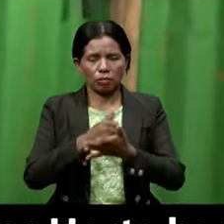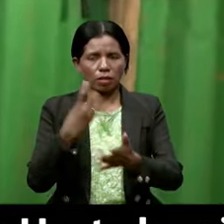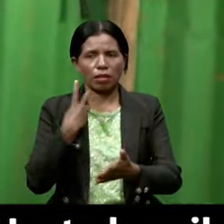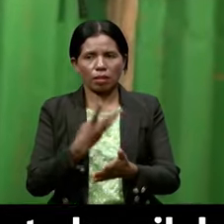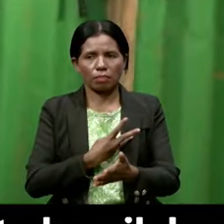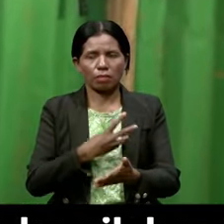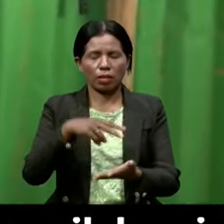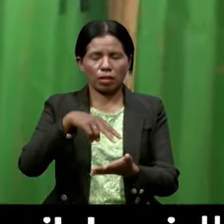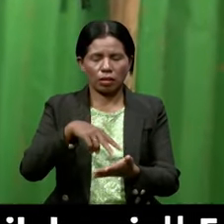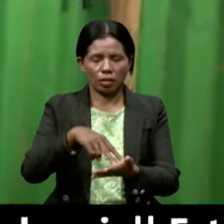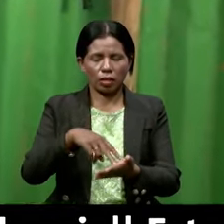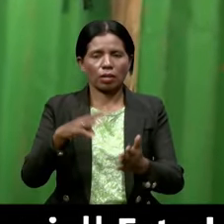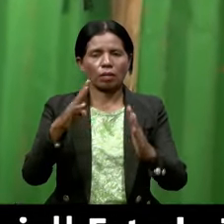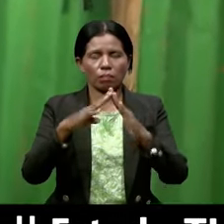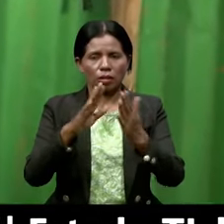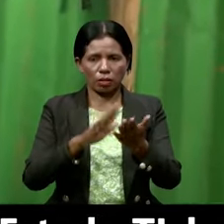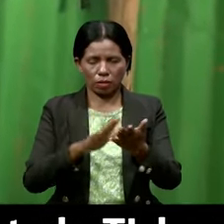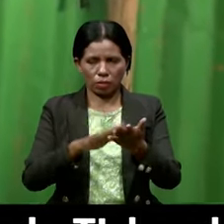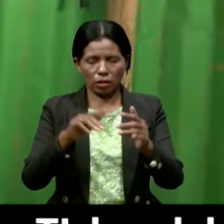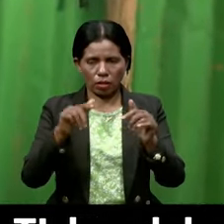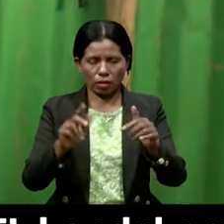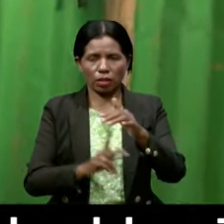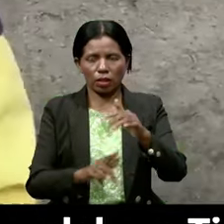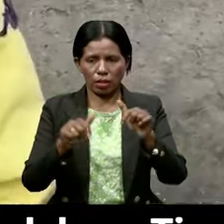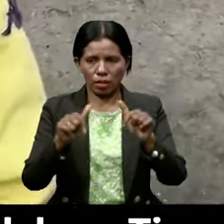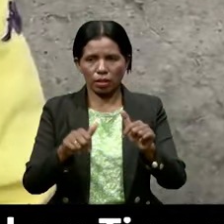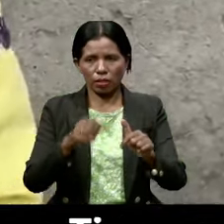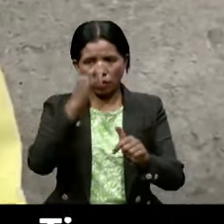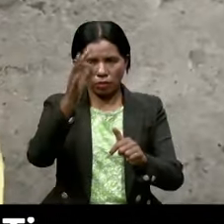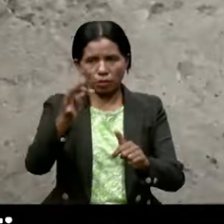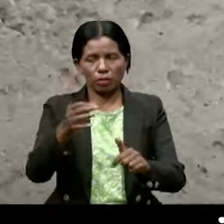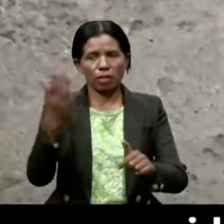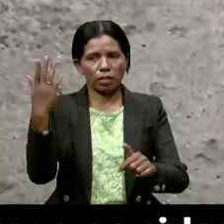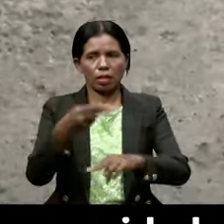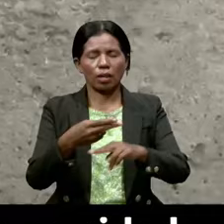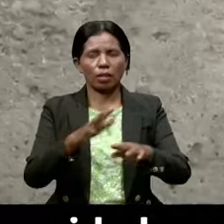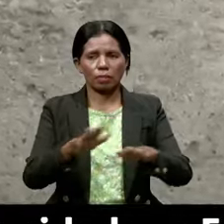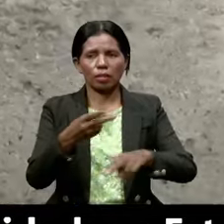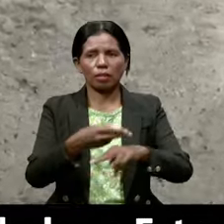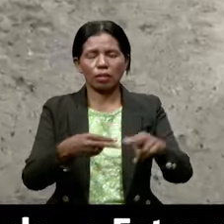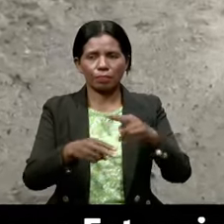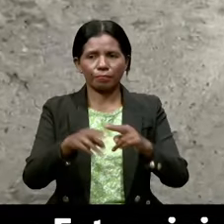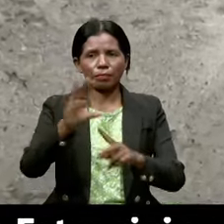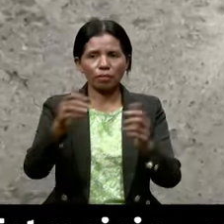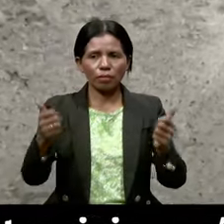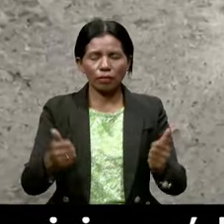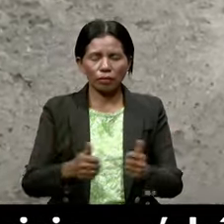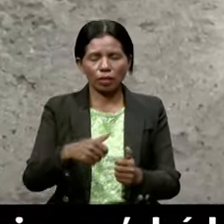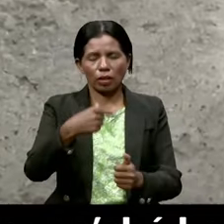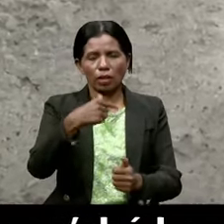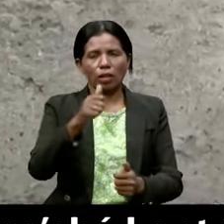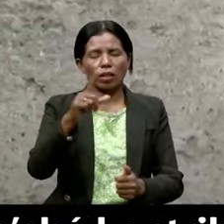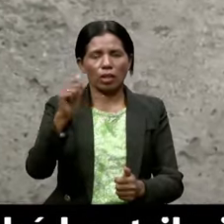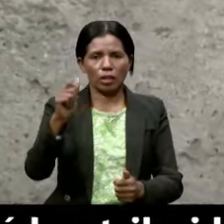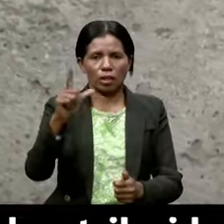hari aminya skola ne tamba futuro iha na bare sira ne lima. Sefi Aldea Golala informa komunidade